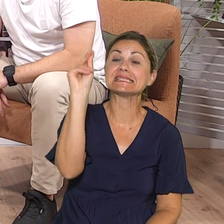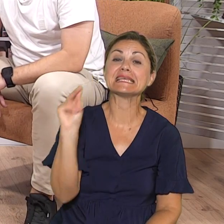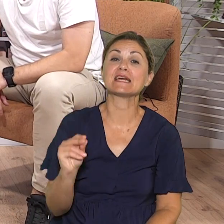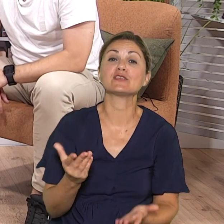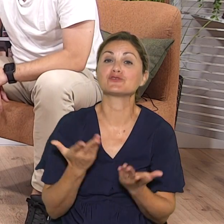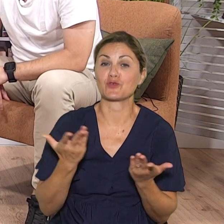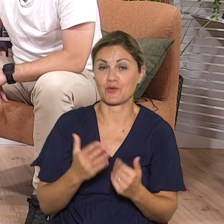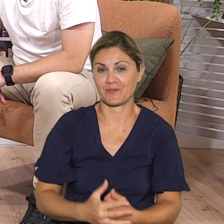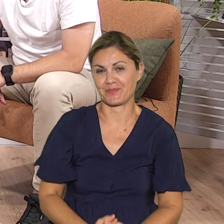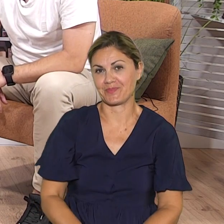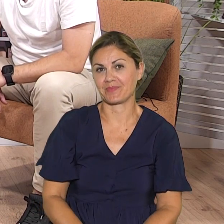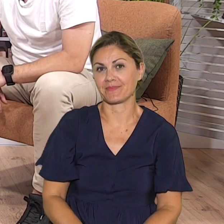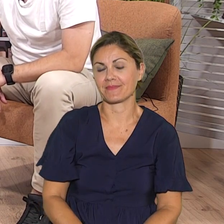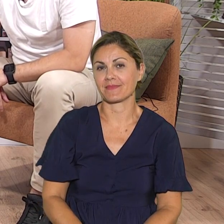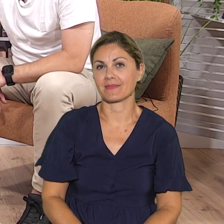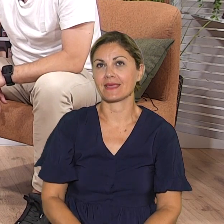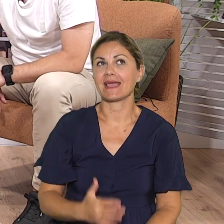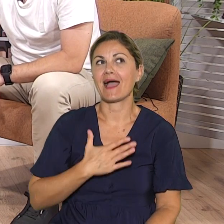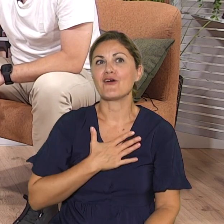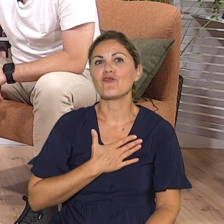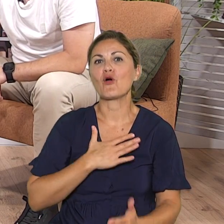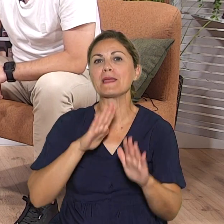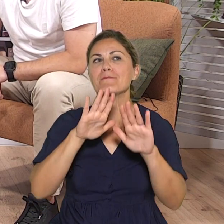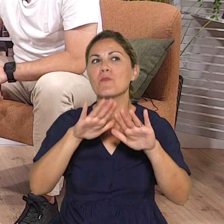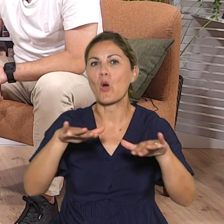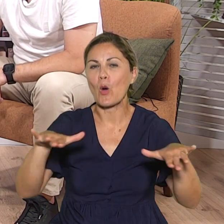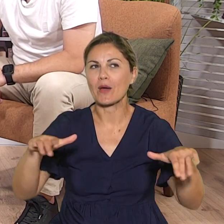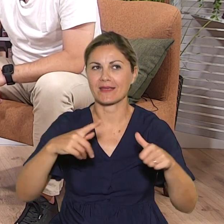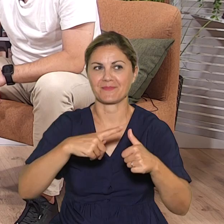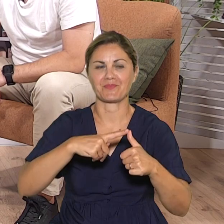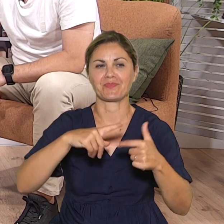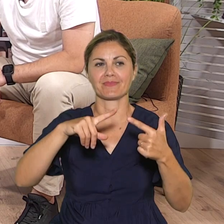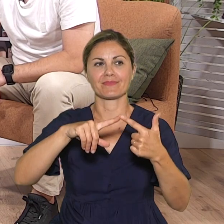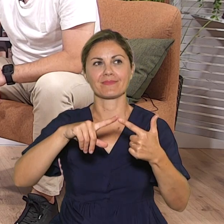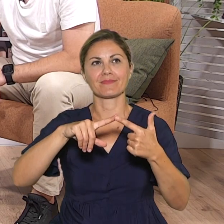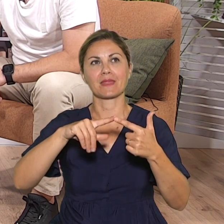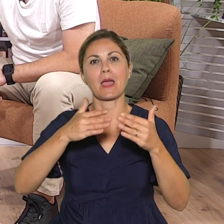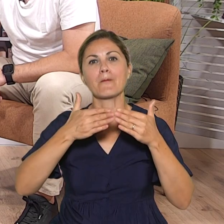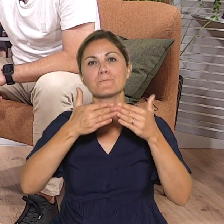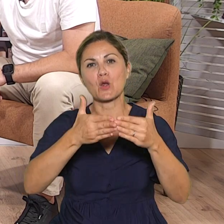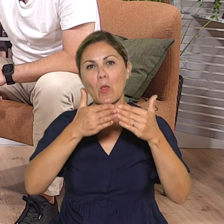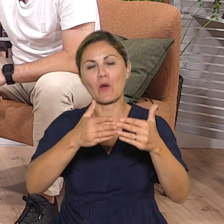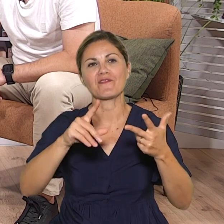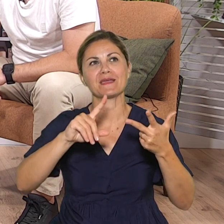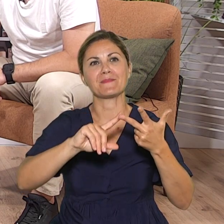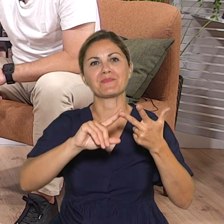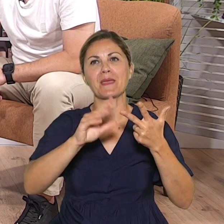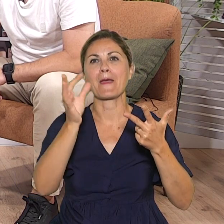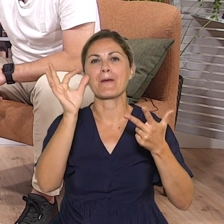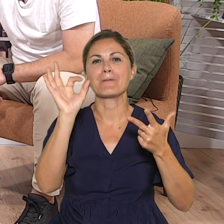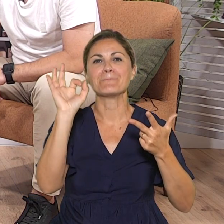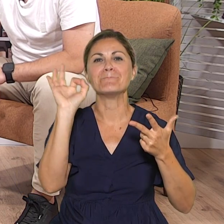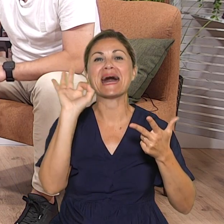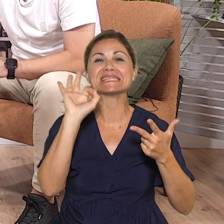ovako razno. Većinom more i tako ti brodovi, more, masline, lavanda